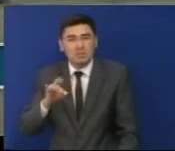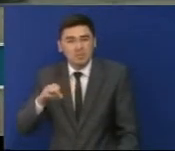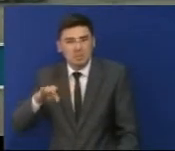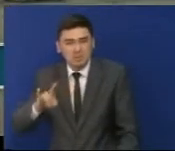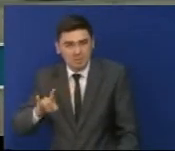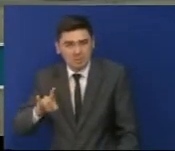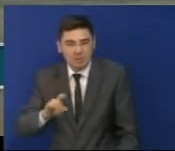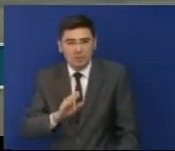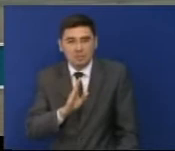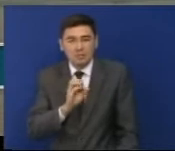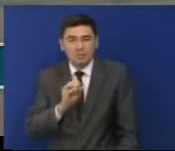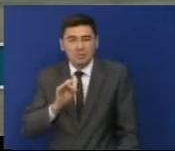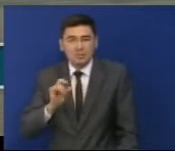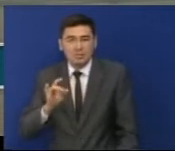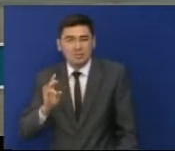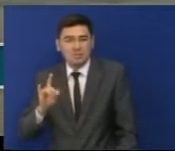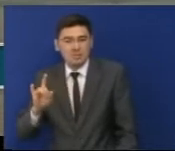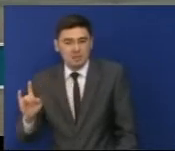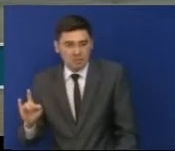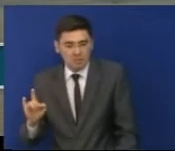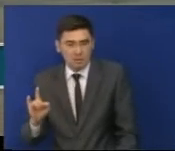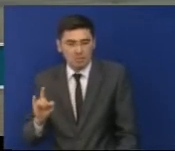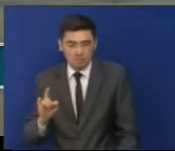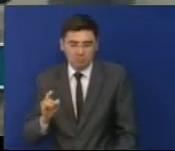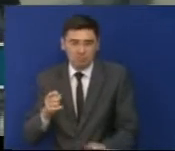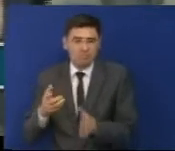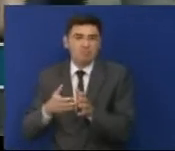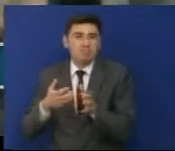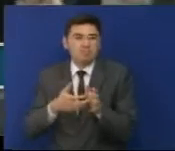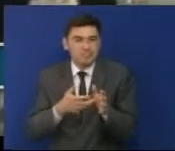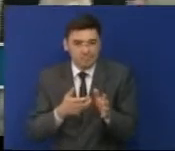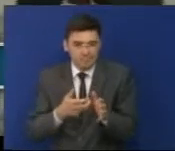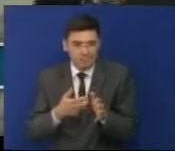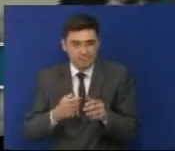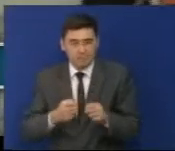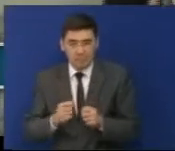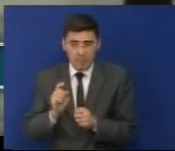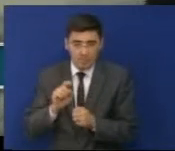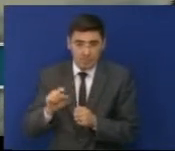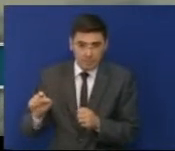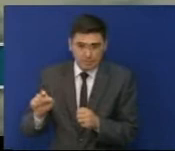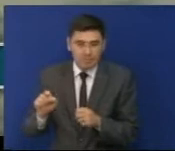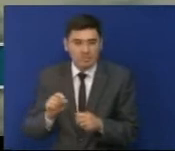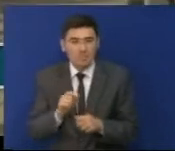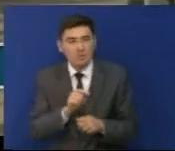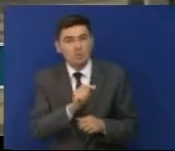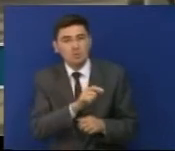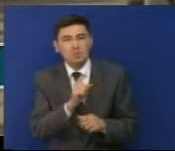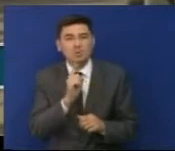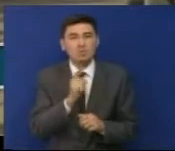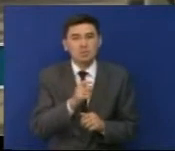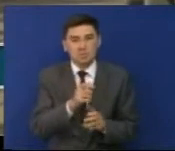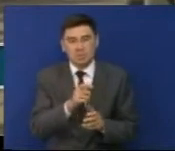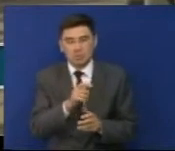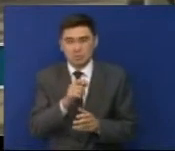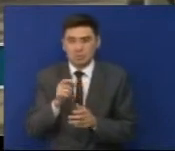дәрігерлері жетіспейді. Мұғалімдер мен дәрігерлер де тапшы. Қазіргі кезде өңірдің елді мекендерінде осы мамандықтар бойынша 1000 бос орын